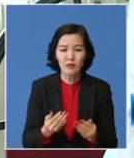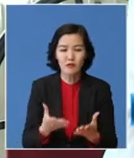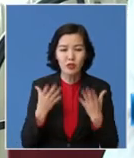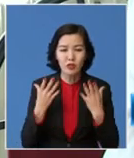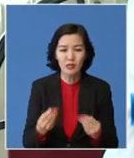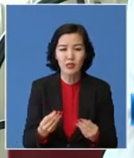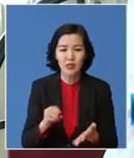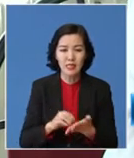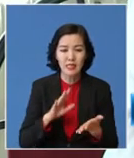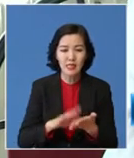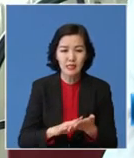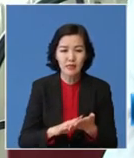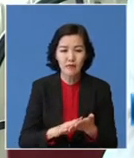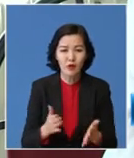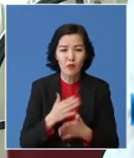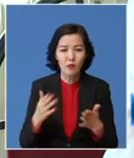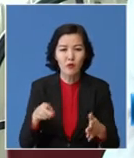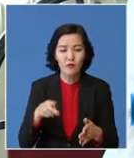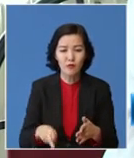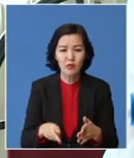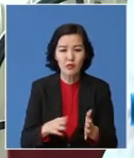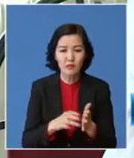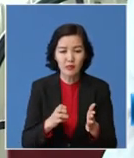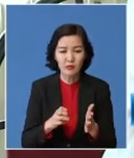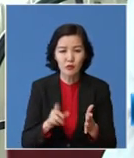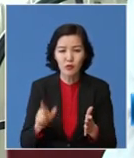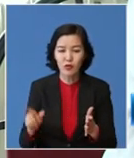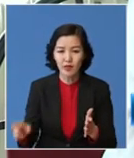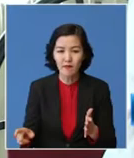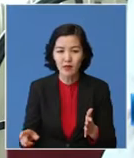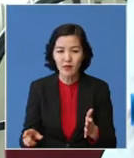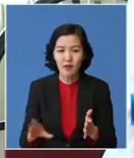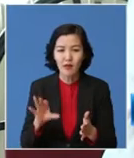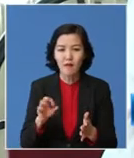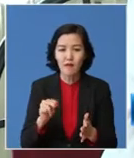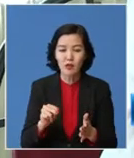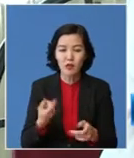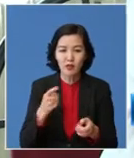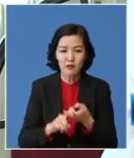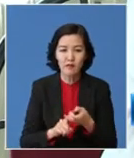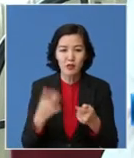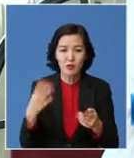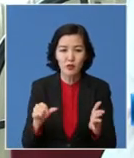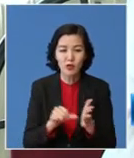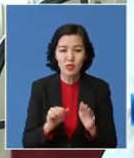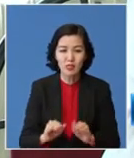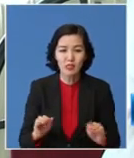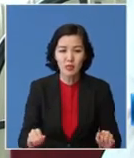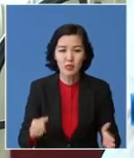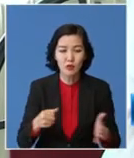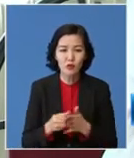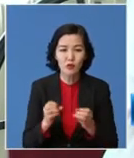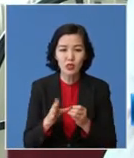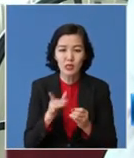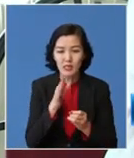день зарегистрировано более 2800 человек с ВИЧ-инфекцией, из них 46 детей до 14